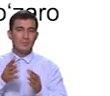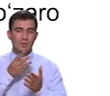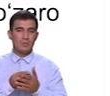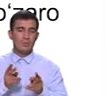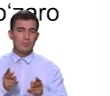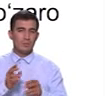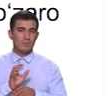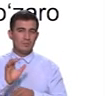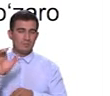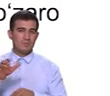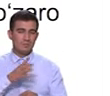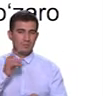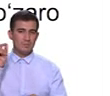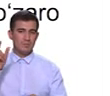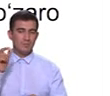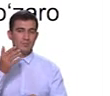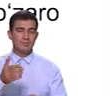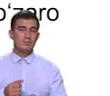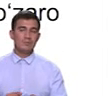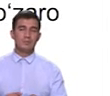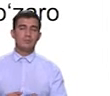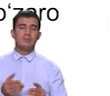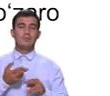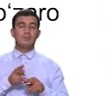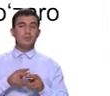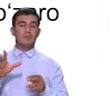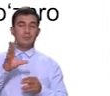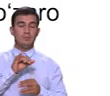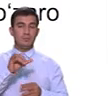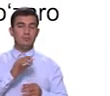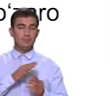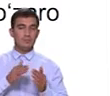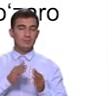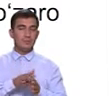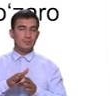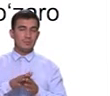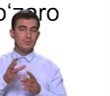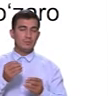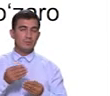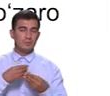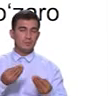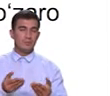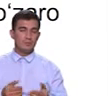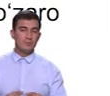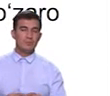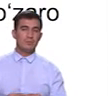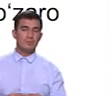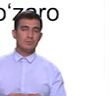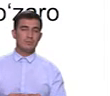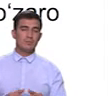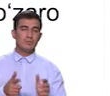Bundan tashqari mustaqil bajarish uchun quyidagi topshiriqlarni ham belgilab oling. Birinchi,